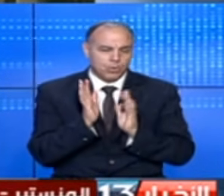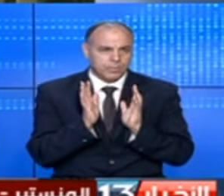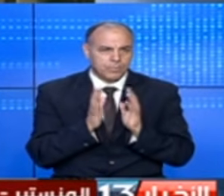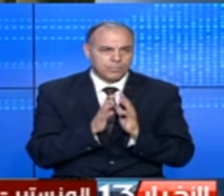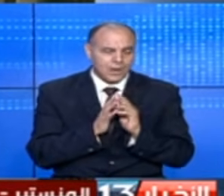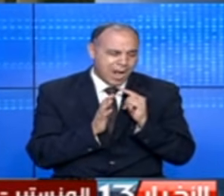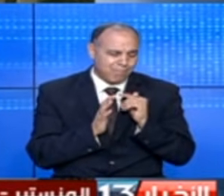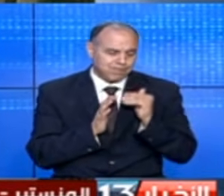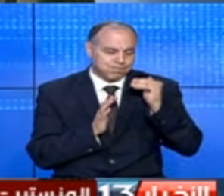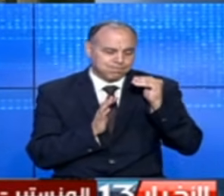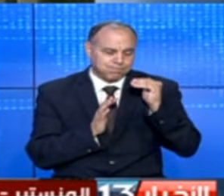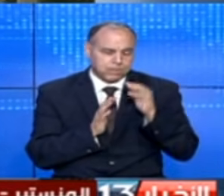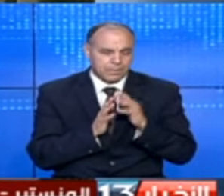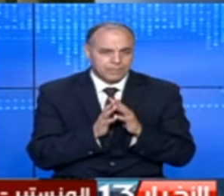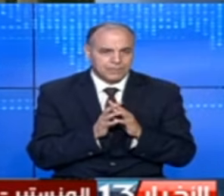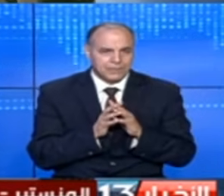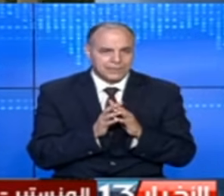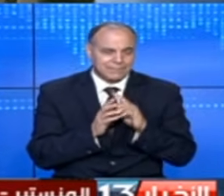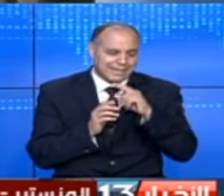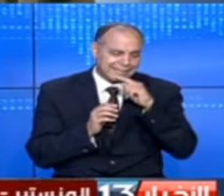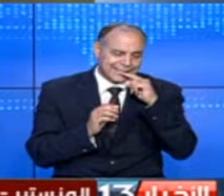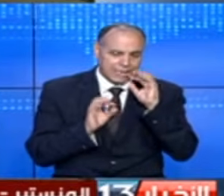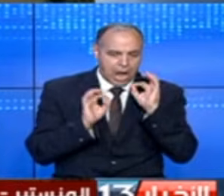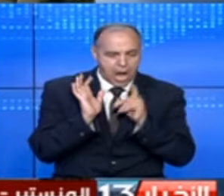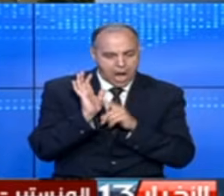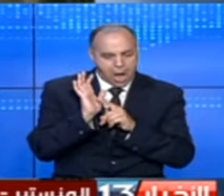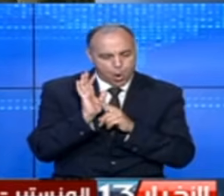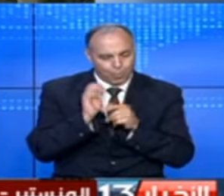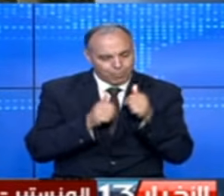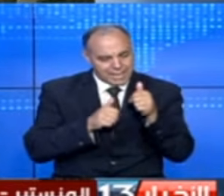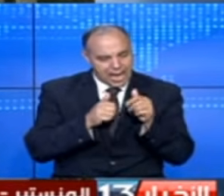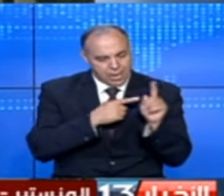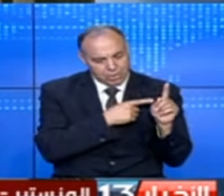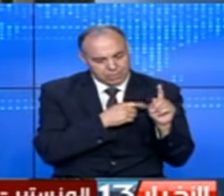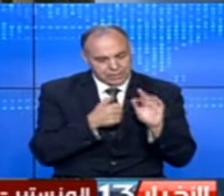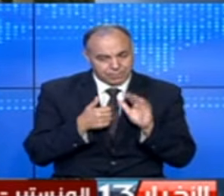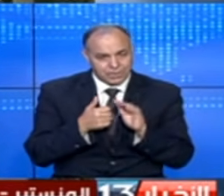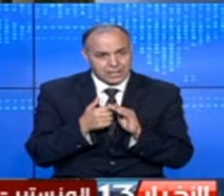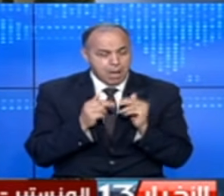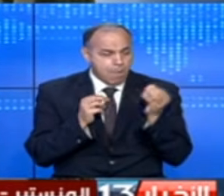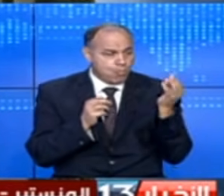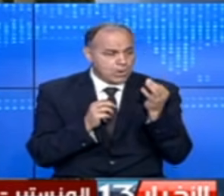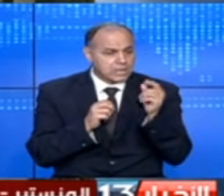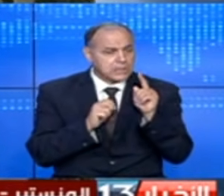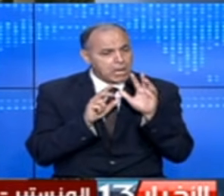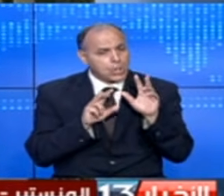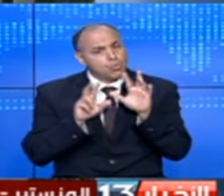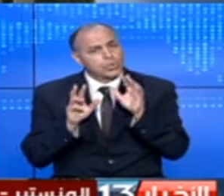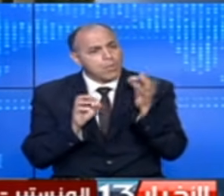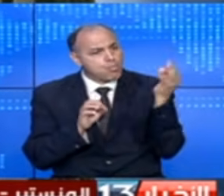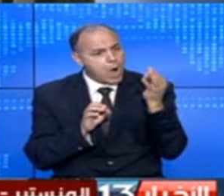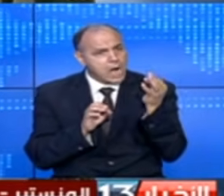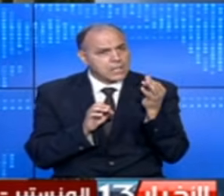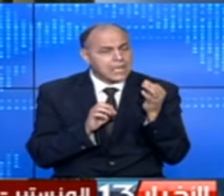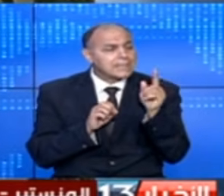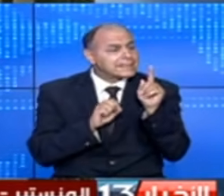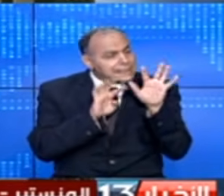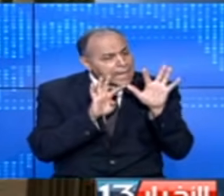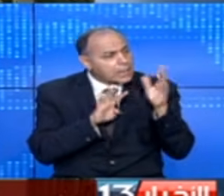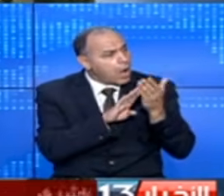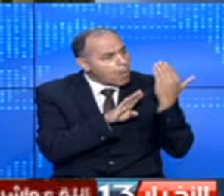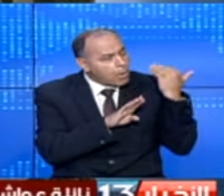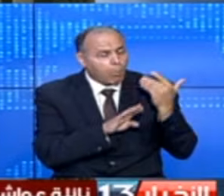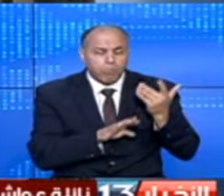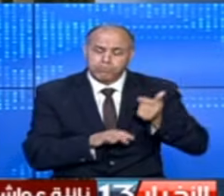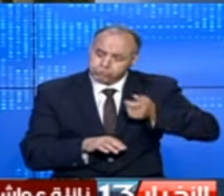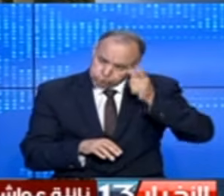يعني العمر متاعه أكبر من السن القانونية المطلوبة. معادلاته بين 17 و18، حتى وصلنا ل 19 في السنوات الأولى،